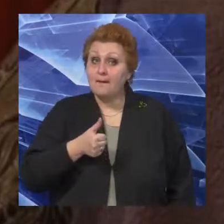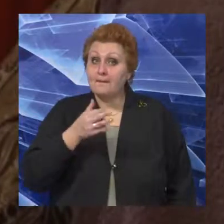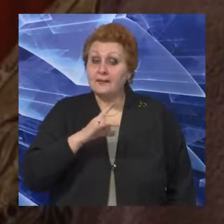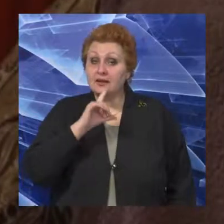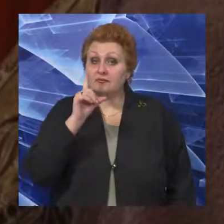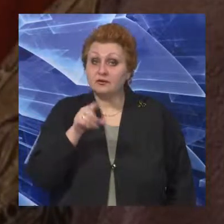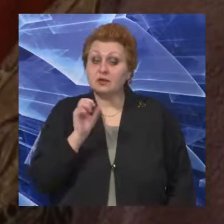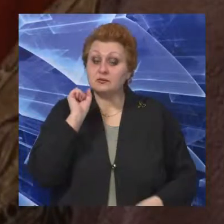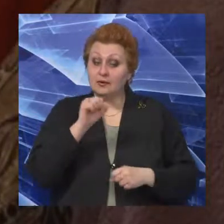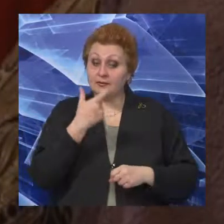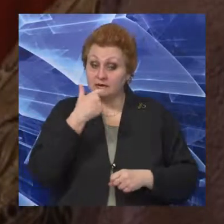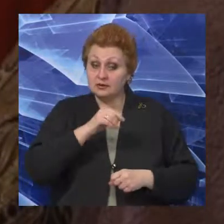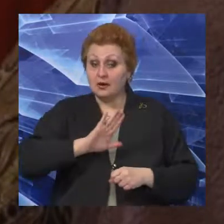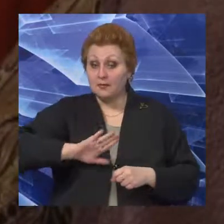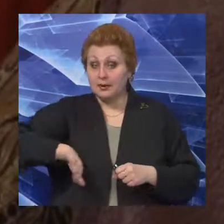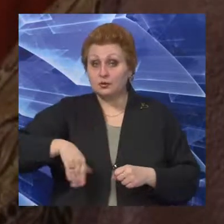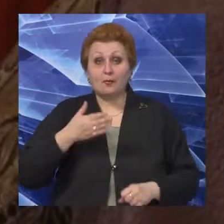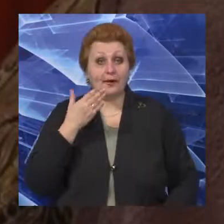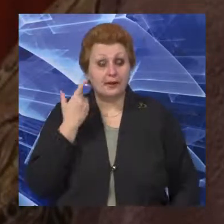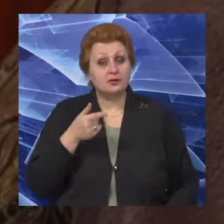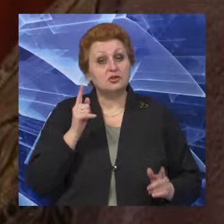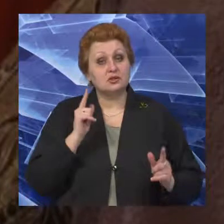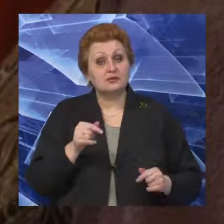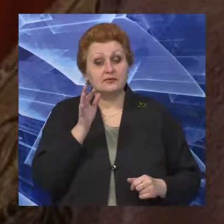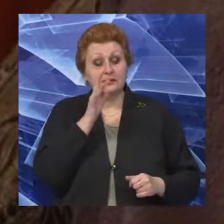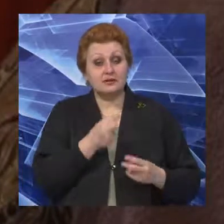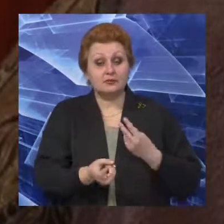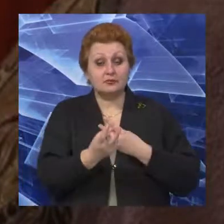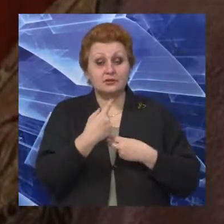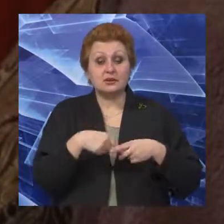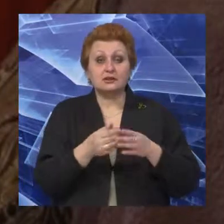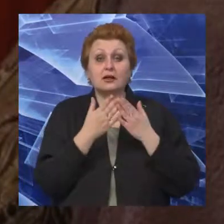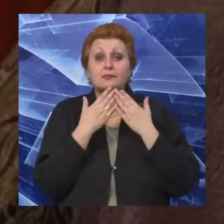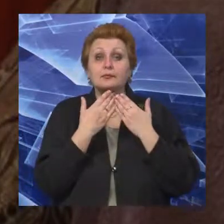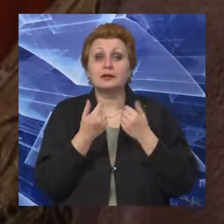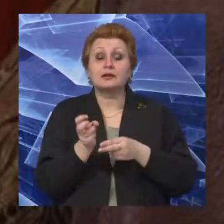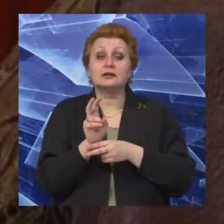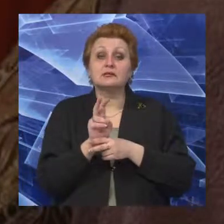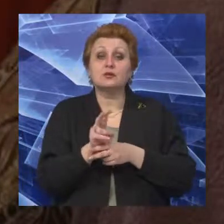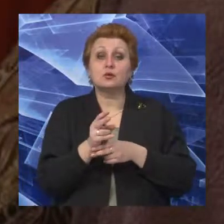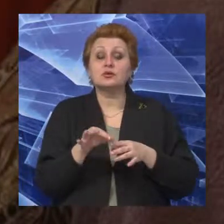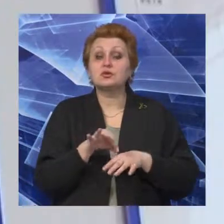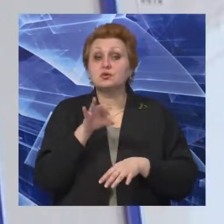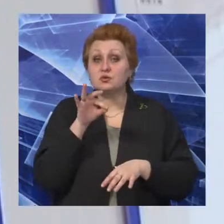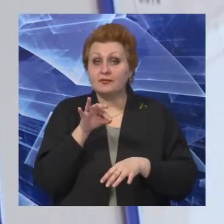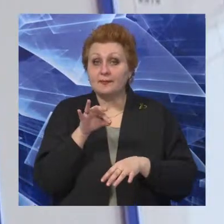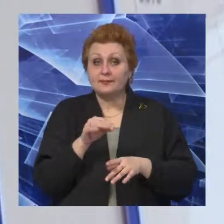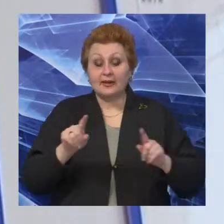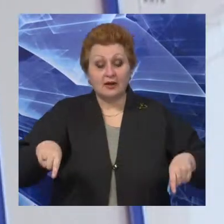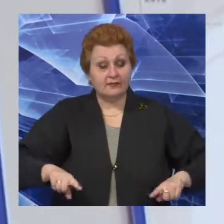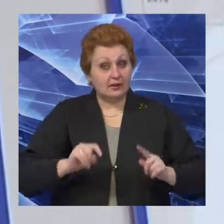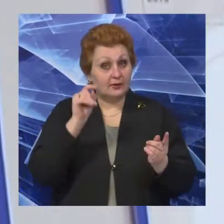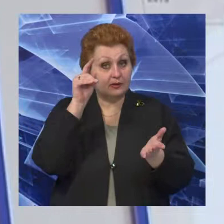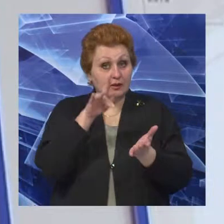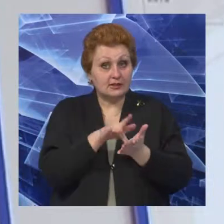раз переосилишь себя, дальше будет легче. И действительно, со временем пришла такая благодать, в церкви выходишь, отлетишь. В